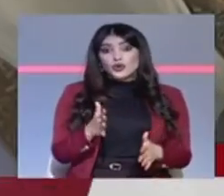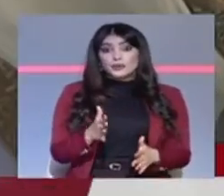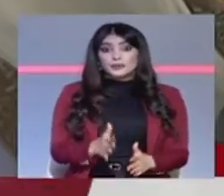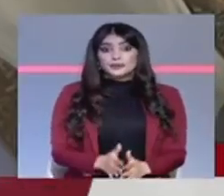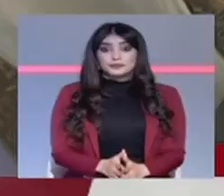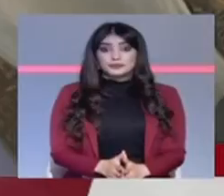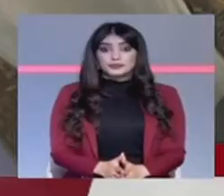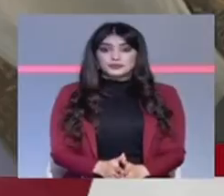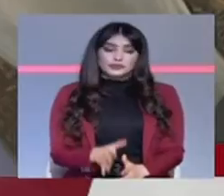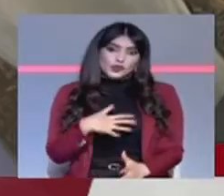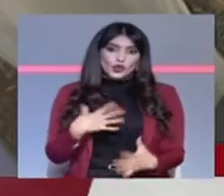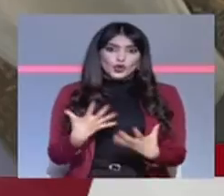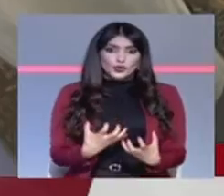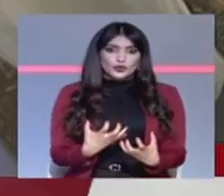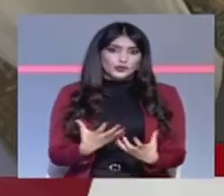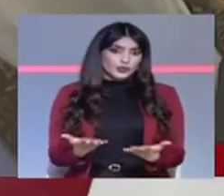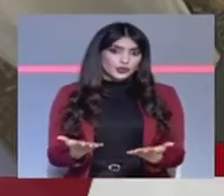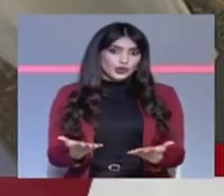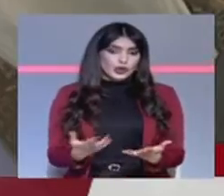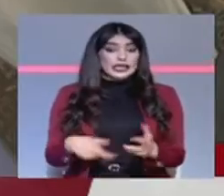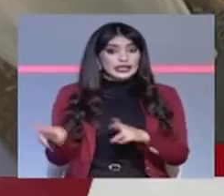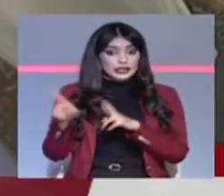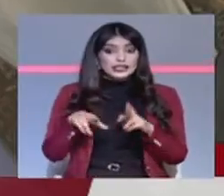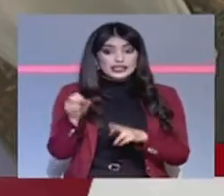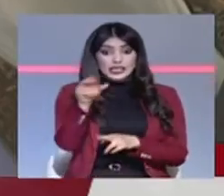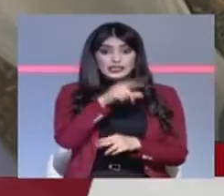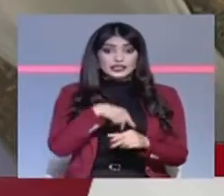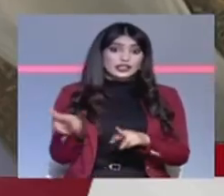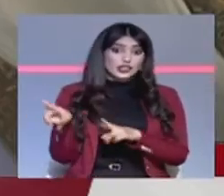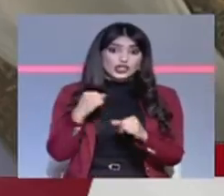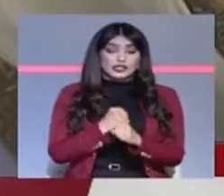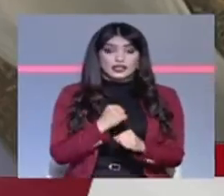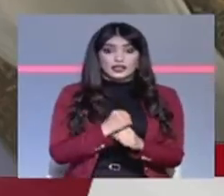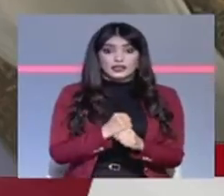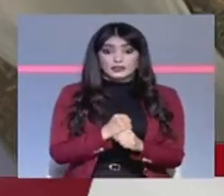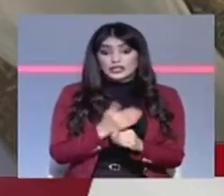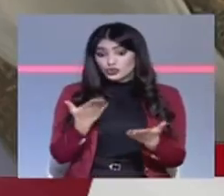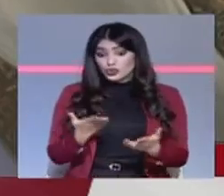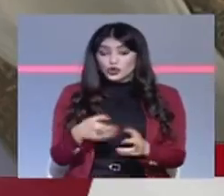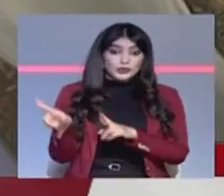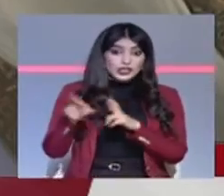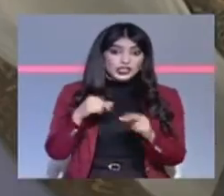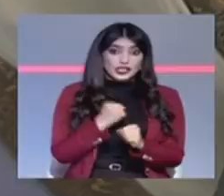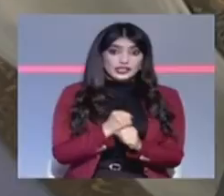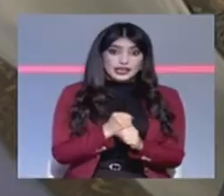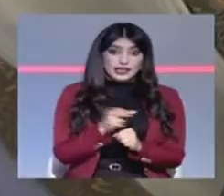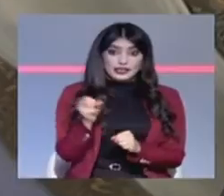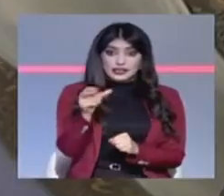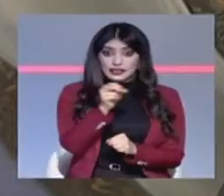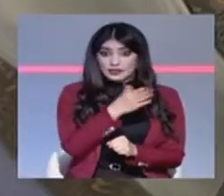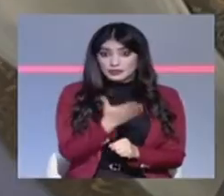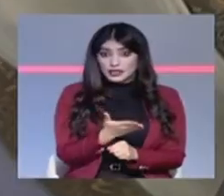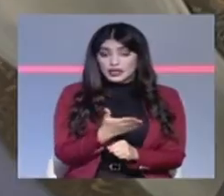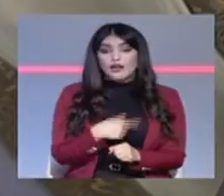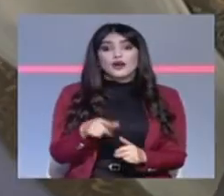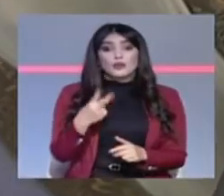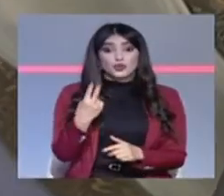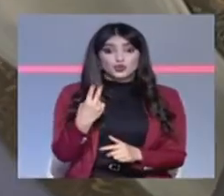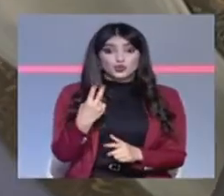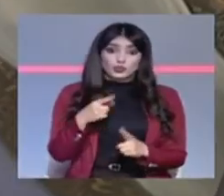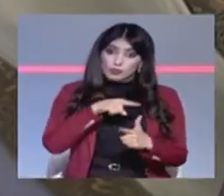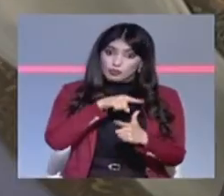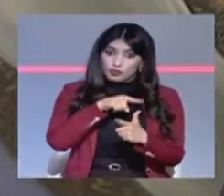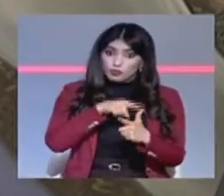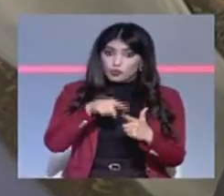اليوم القطاع يرجع ليقف على تحقيق يقف على حقيقه ما اه اه حاجتين مهمين